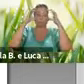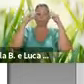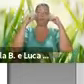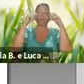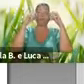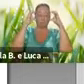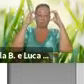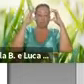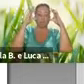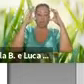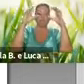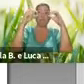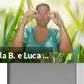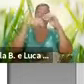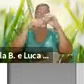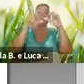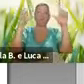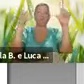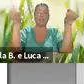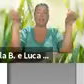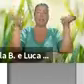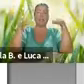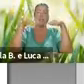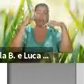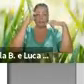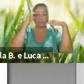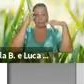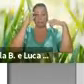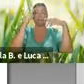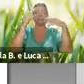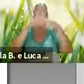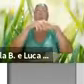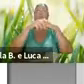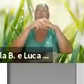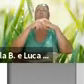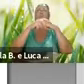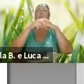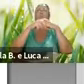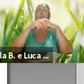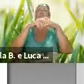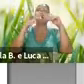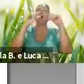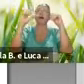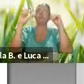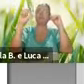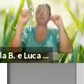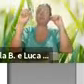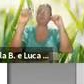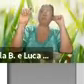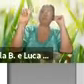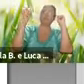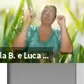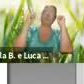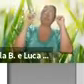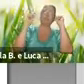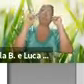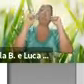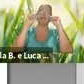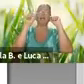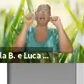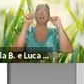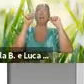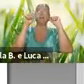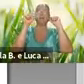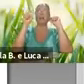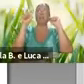che abbiamo capito, no? Quell'occhialino che può vedere la persona come è dentro, attivò, diciamo